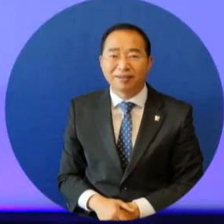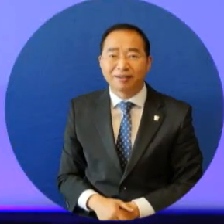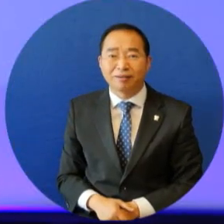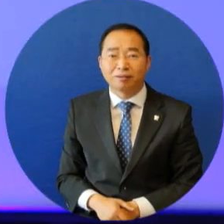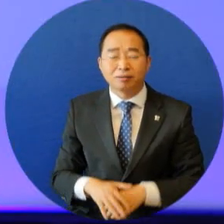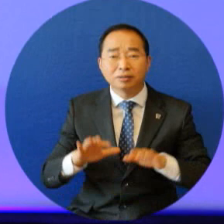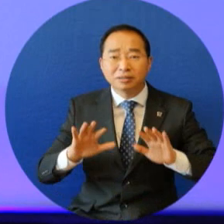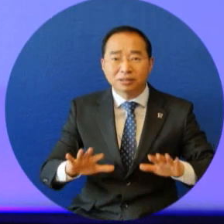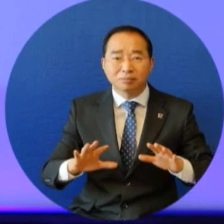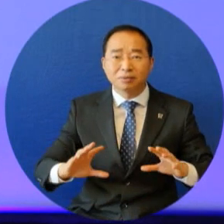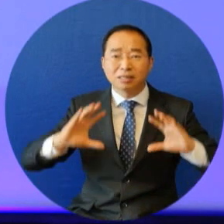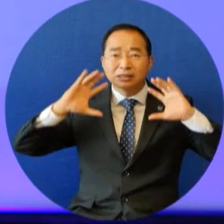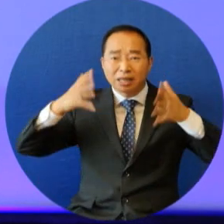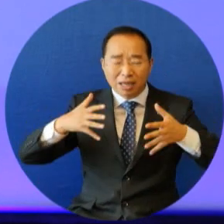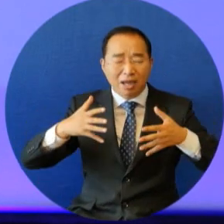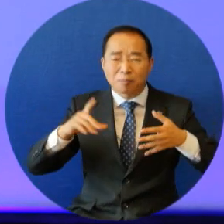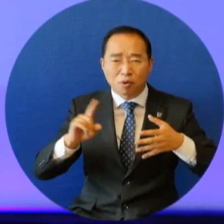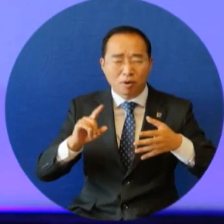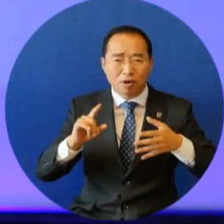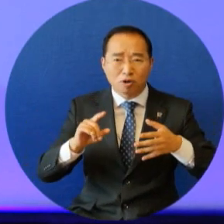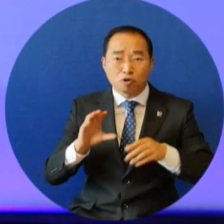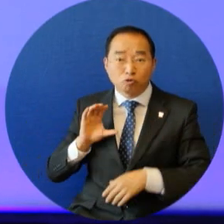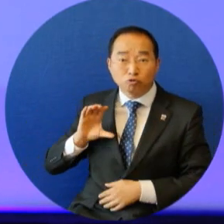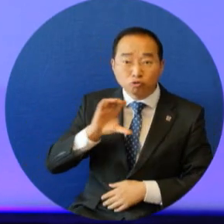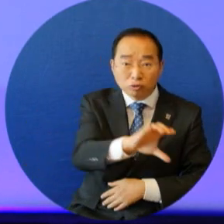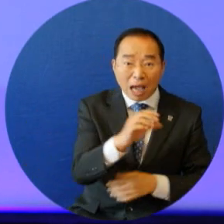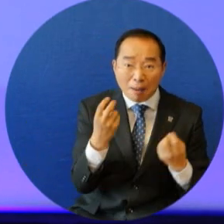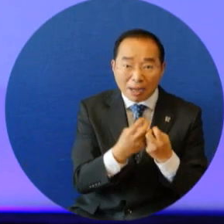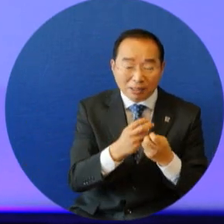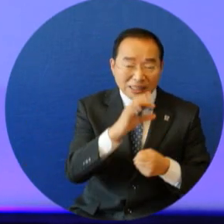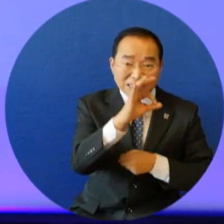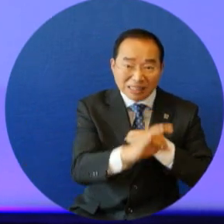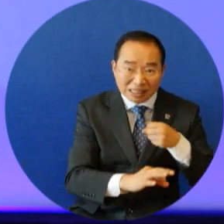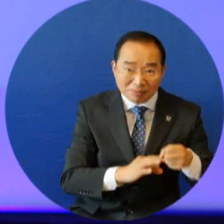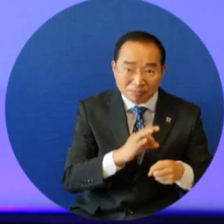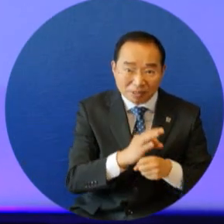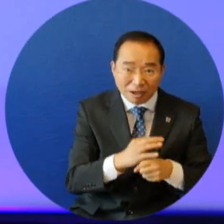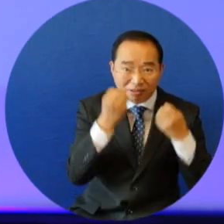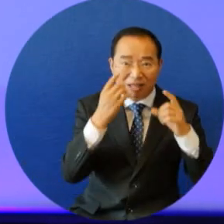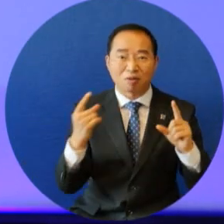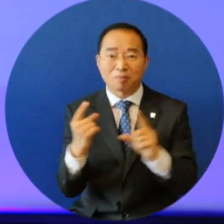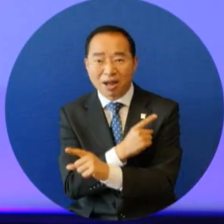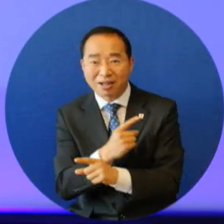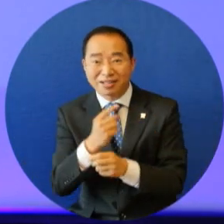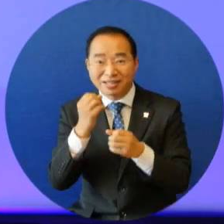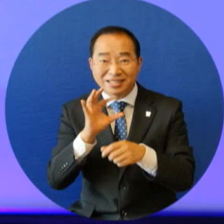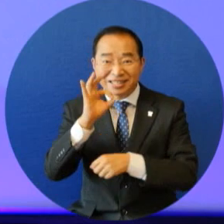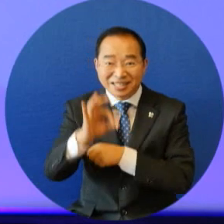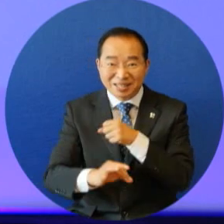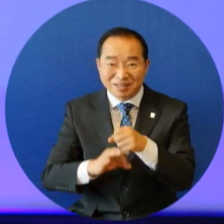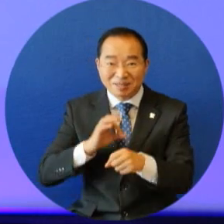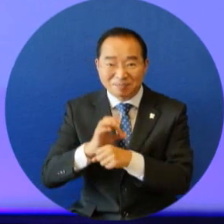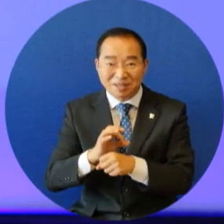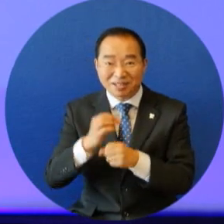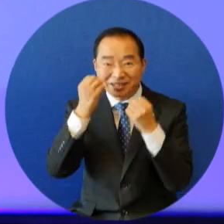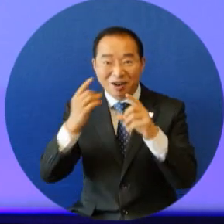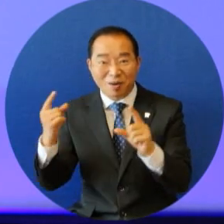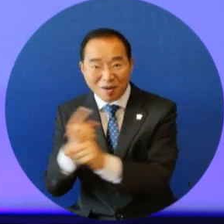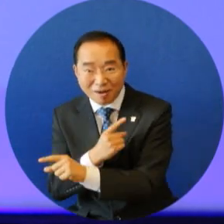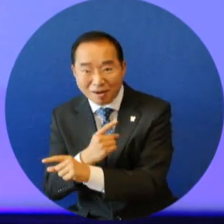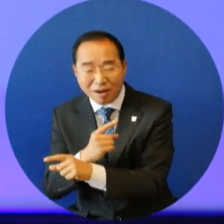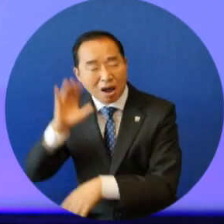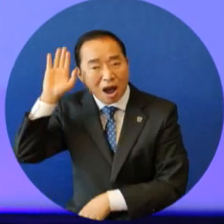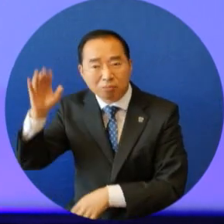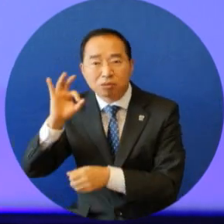10년마다 투자의 패러다임이 바뀌고 있습니다. 앞으로의 10년은 금의 시대가 올